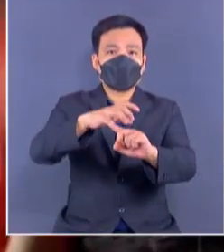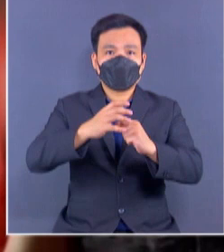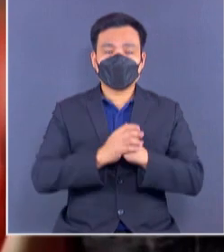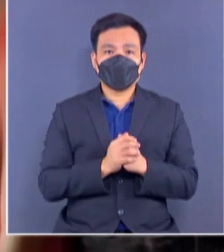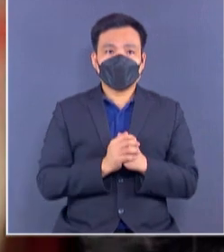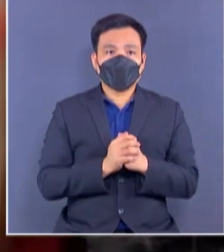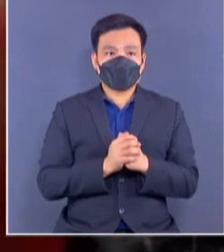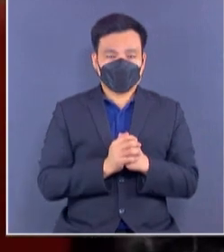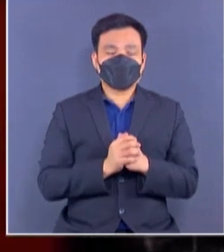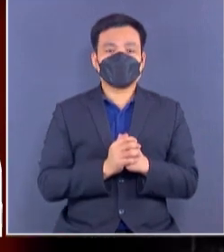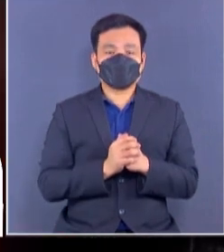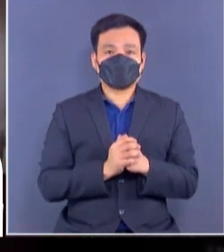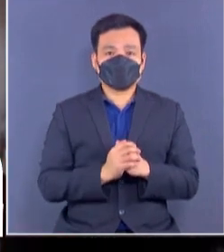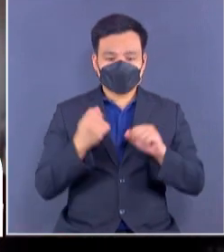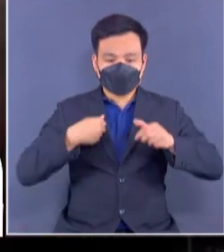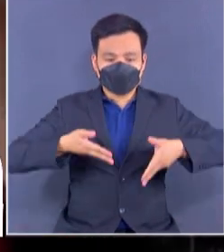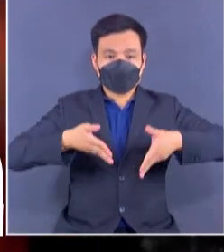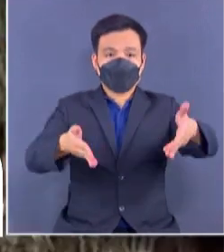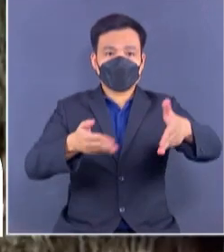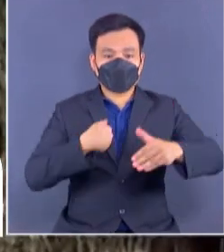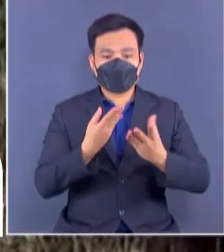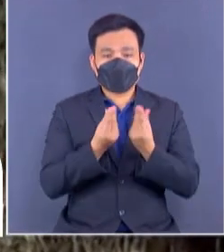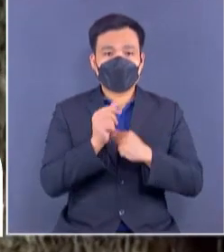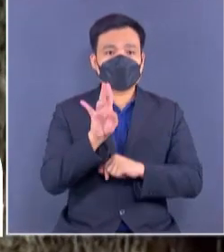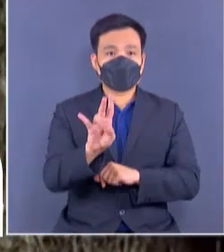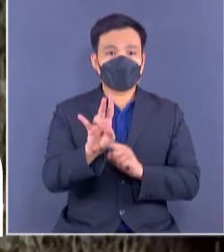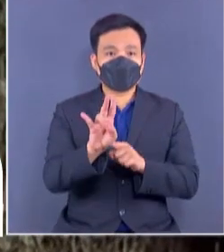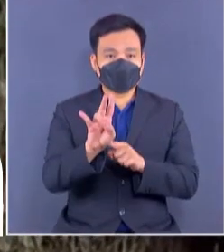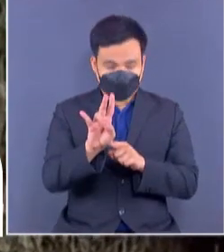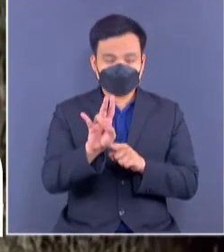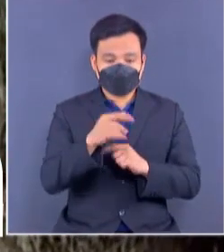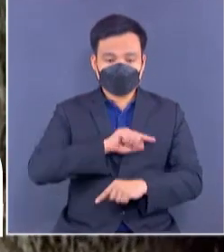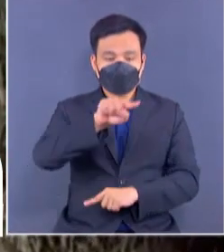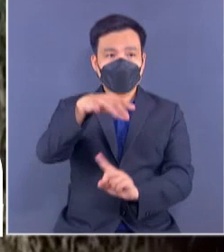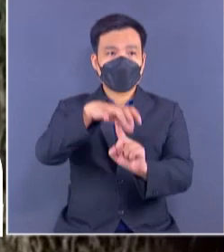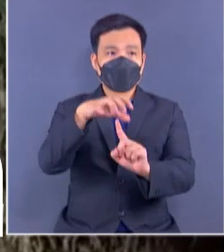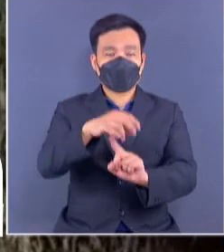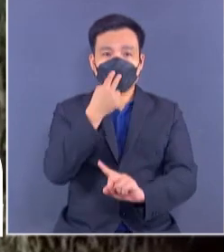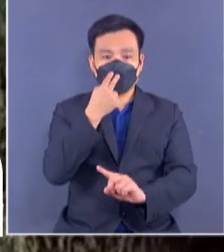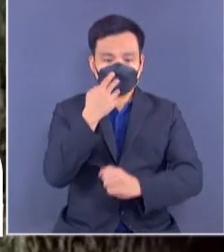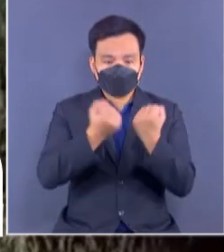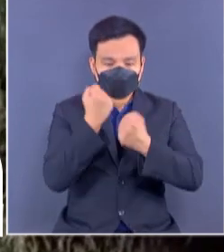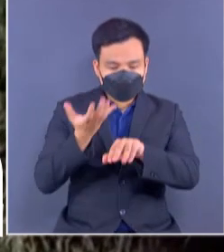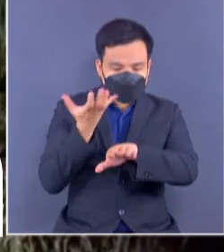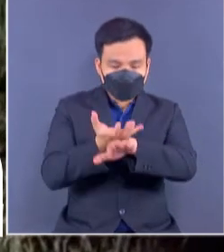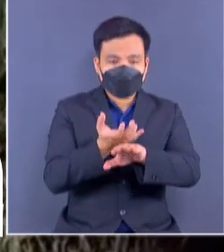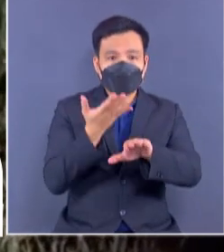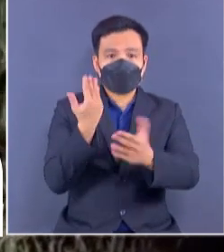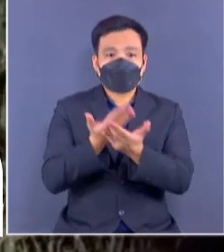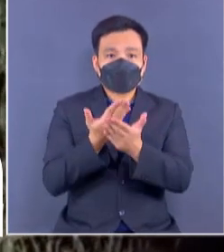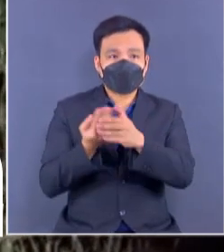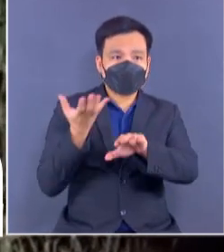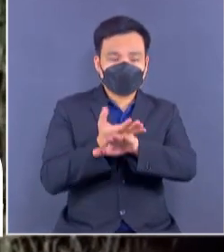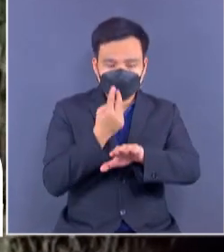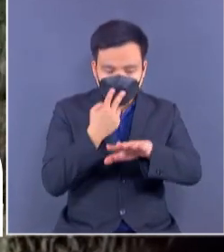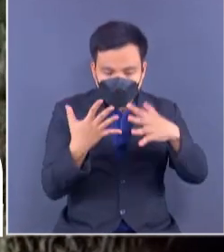จุดเกิดเหตุอยู่บนมอเตอร์เวย์สาย7นะครับฝั่งขาเข้าพัทยาที่อำเภอบางละมุงจังหวัดชลบุรีครับนี่คือสภาพรถครับคุณผู้ชมครับโอ้โหมันเละเทะเลยนะ